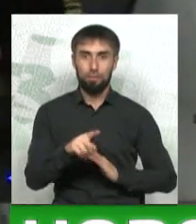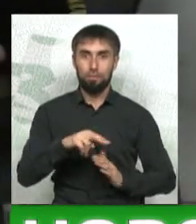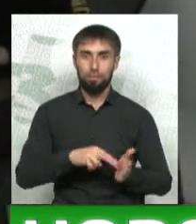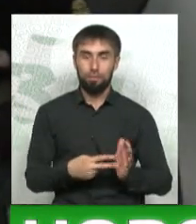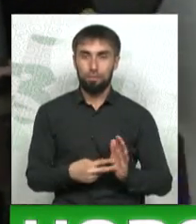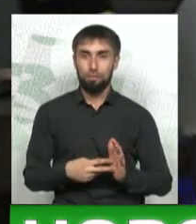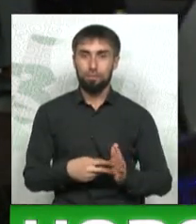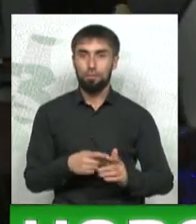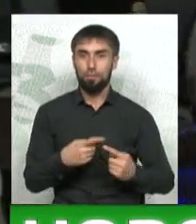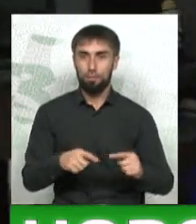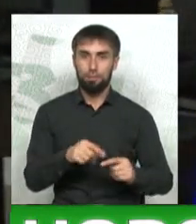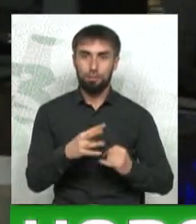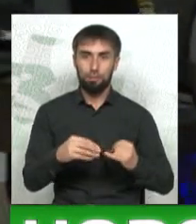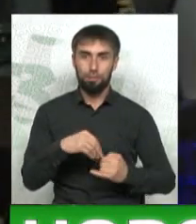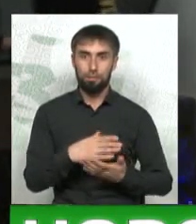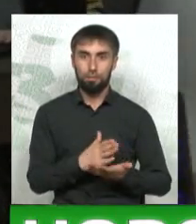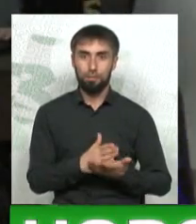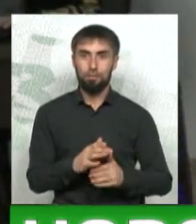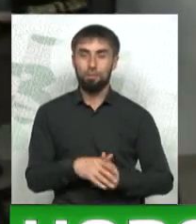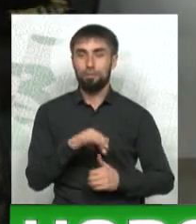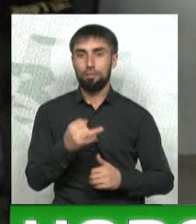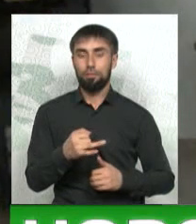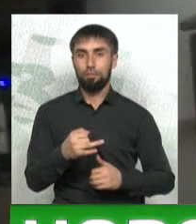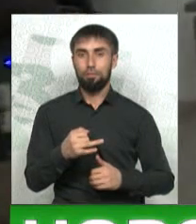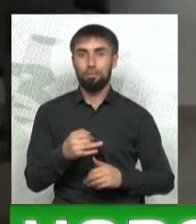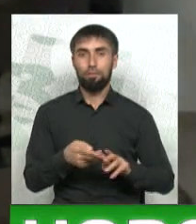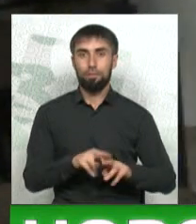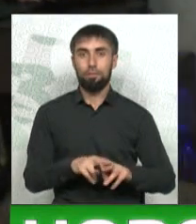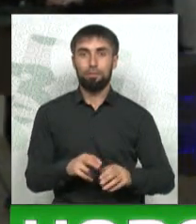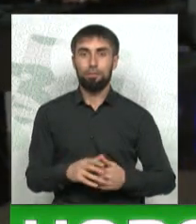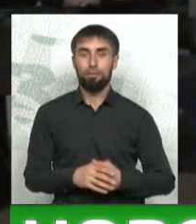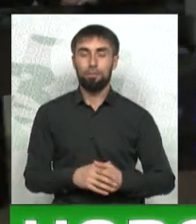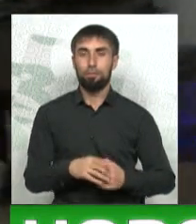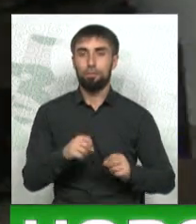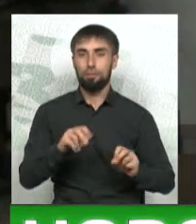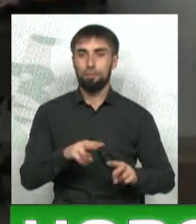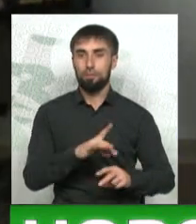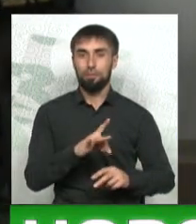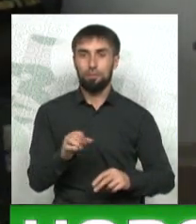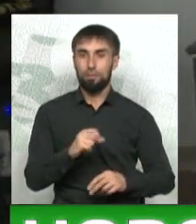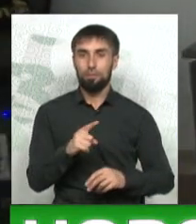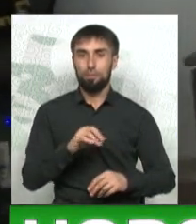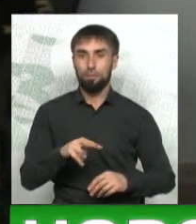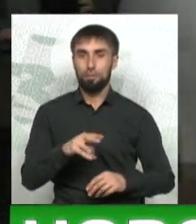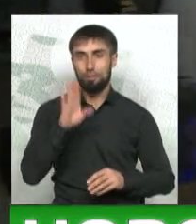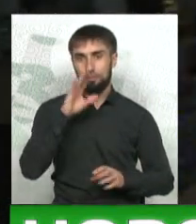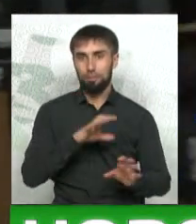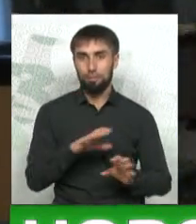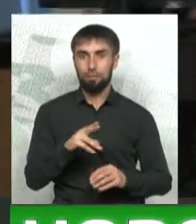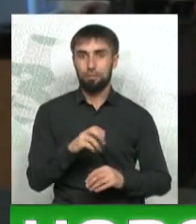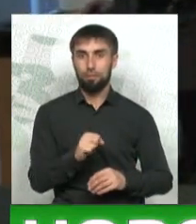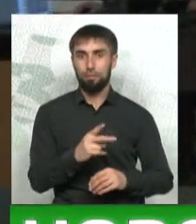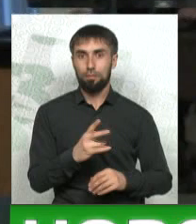планировочная организация земельного участка, и это спецразделы, водоснабжение,